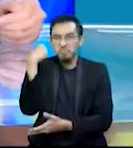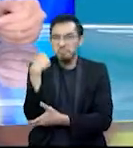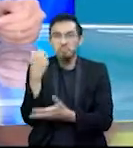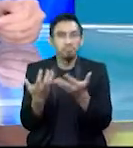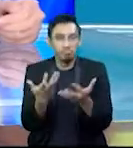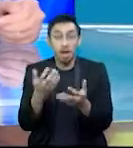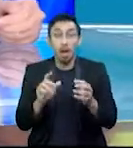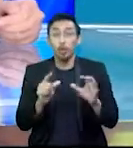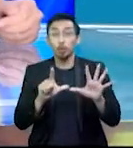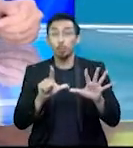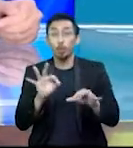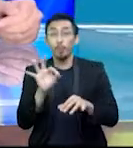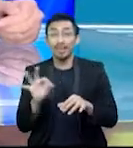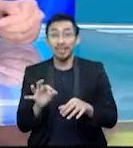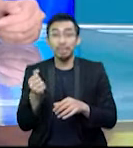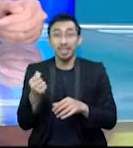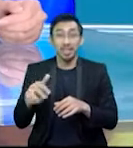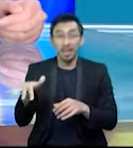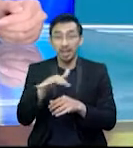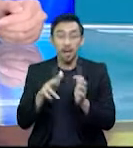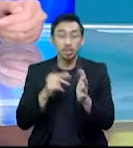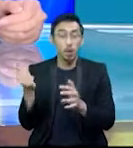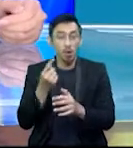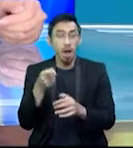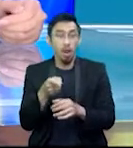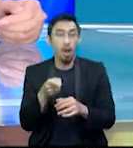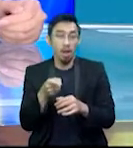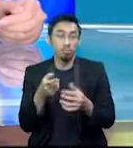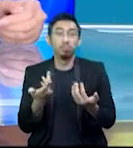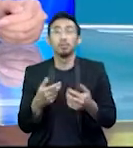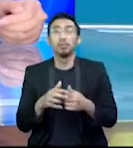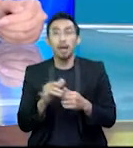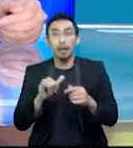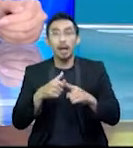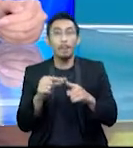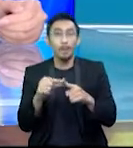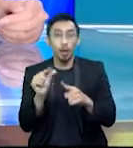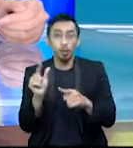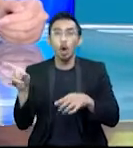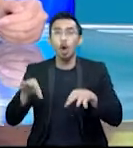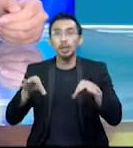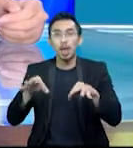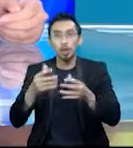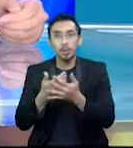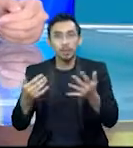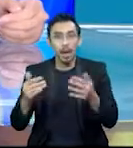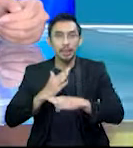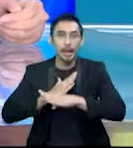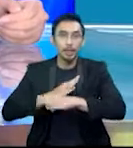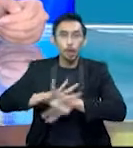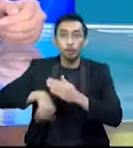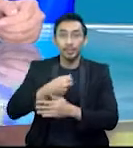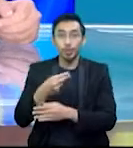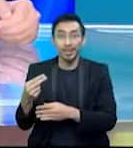pasar minyak goreng nasional jalan dengan KPPU koordinator masyarakat anti korupsi Indonesia maki boyamin Saiman menyerahkan bukti